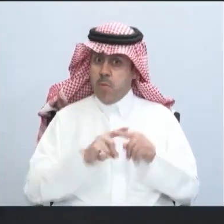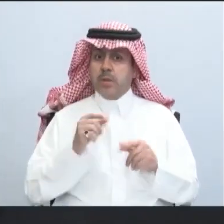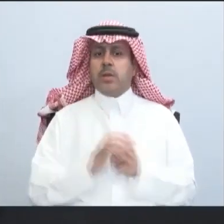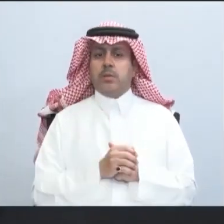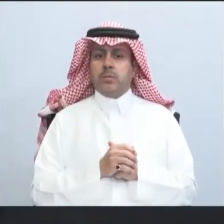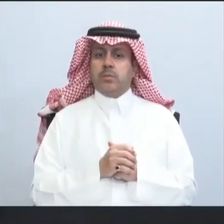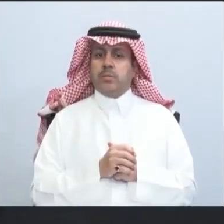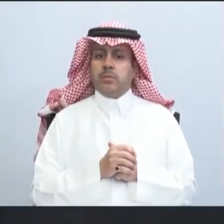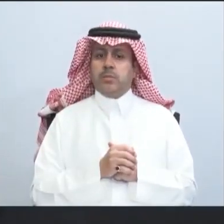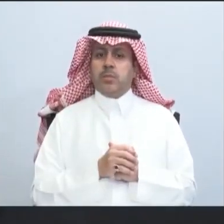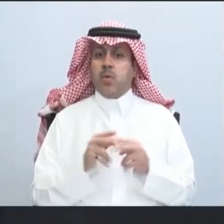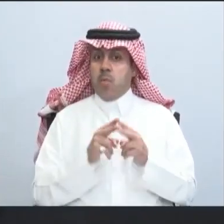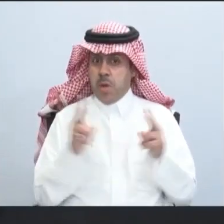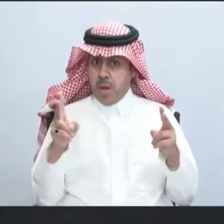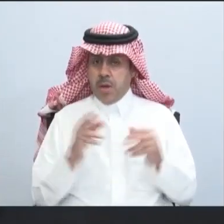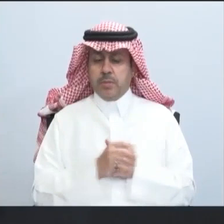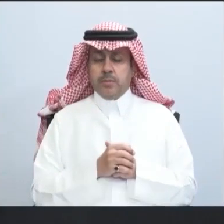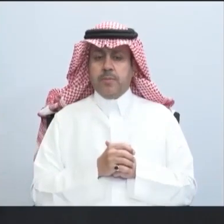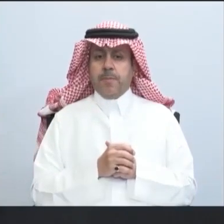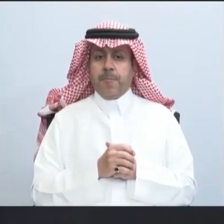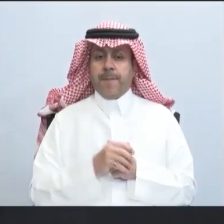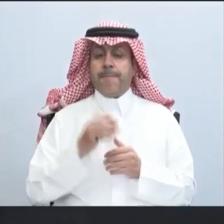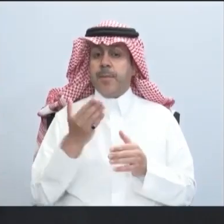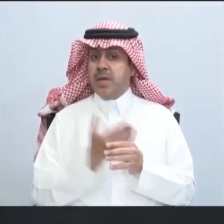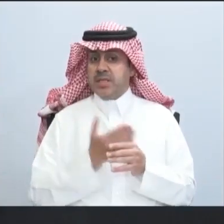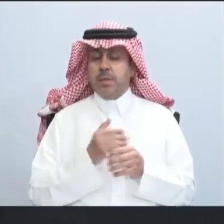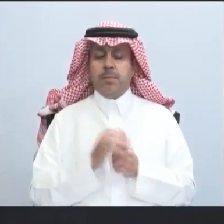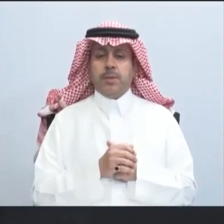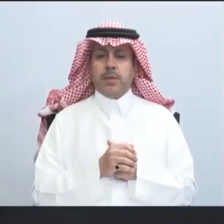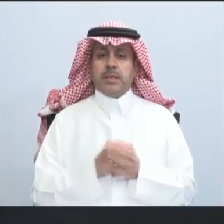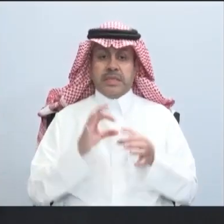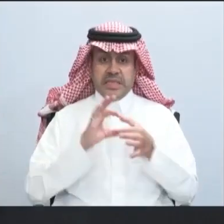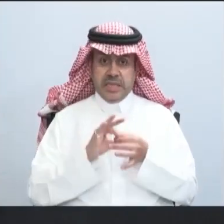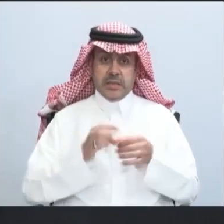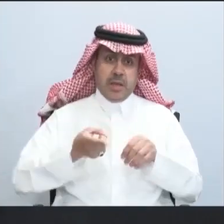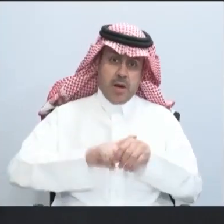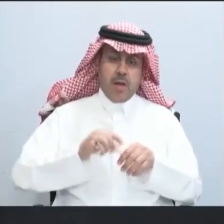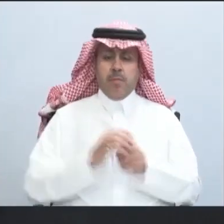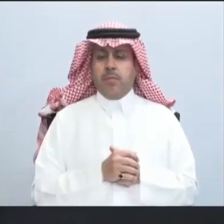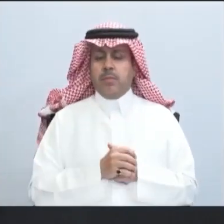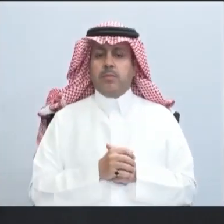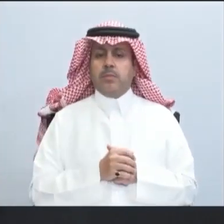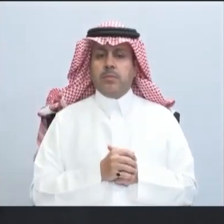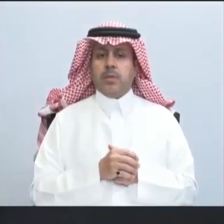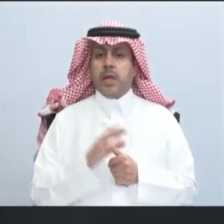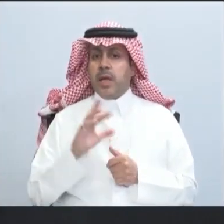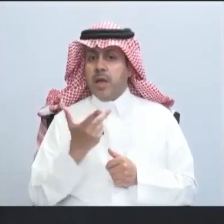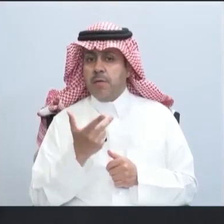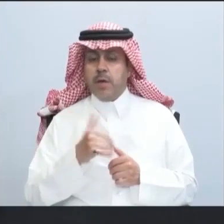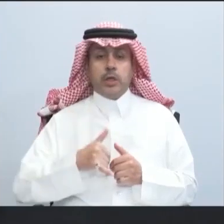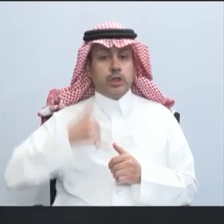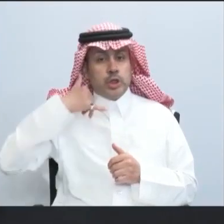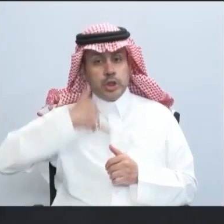مبادره وذكرنا ما يكون من اسباب في صله الرحم وكذلك كيفيه